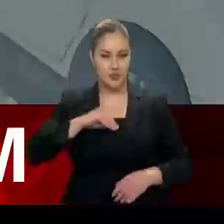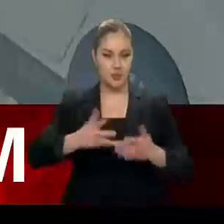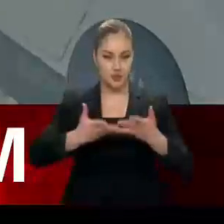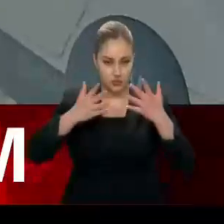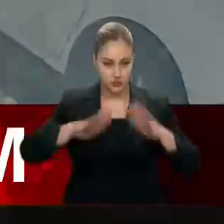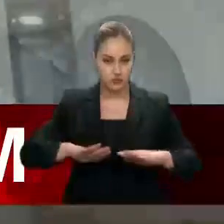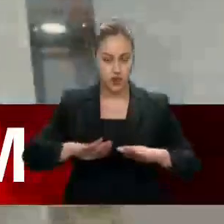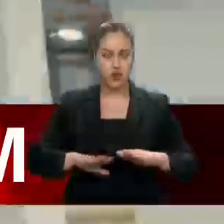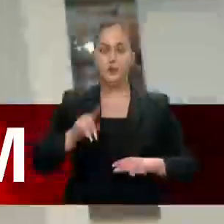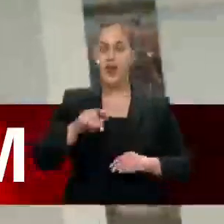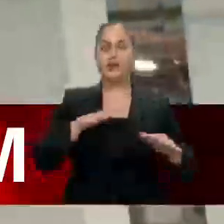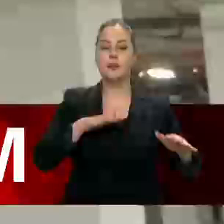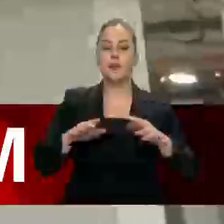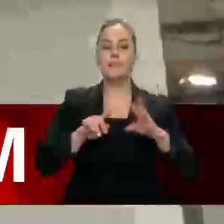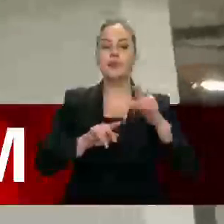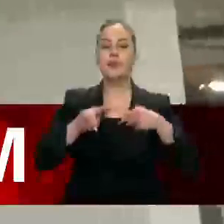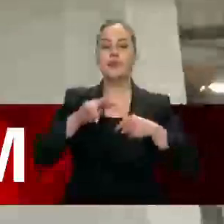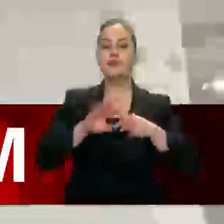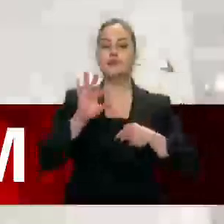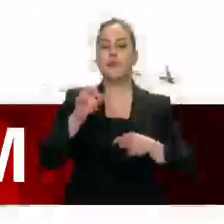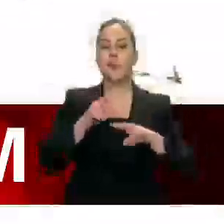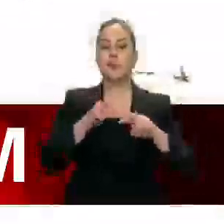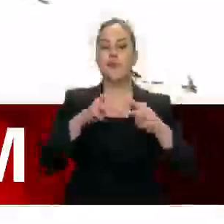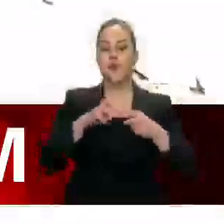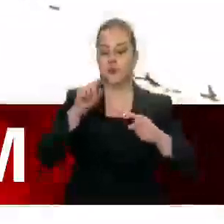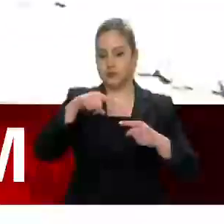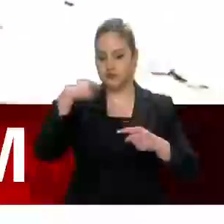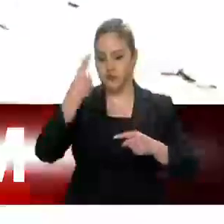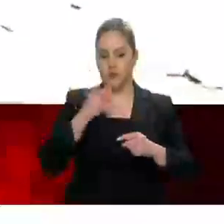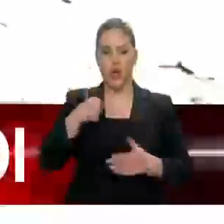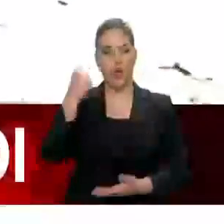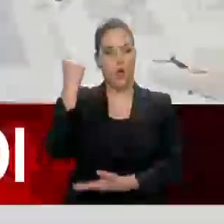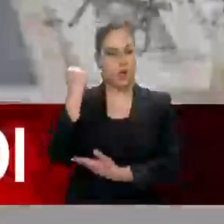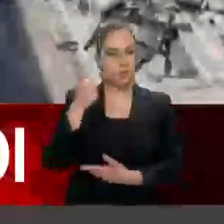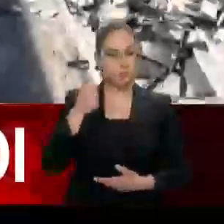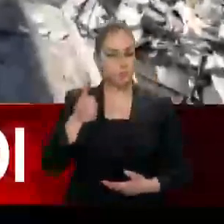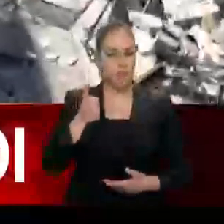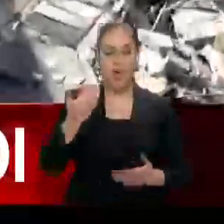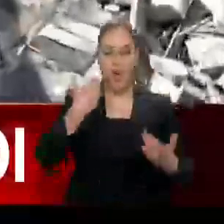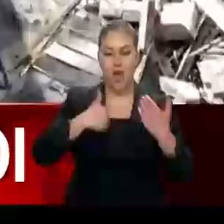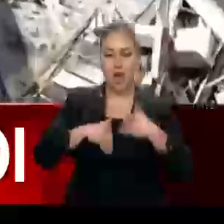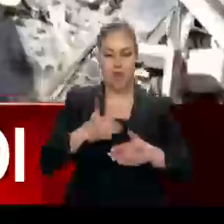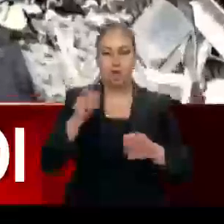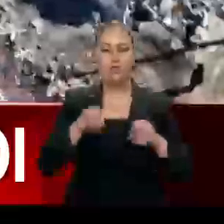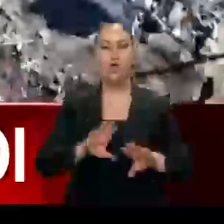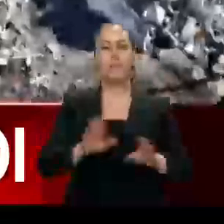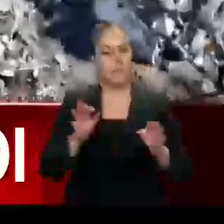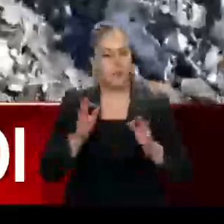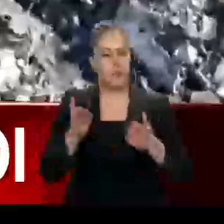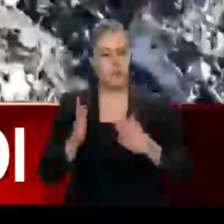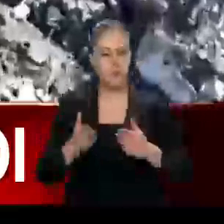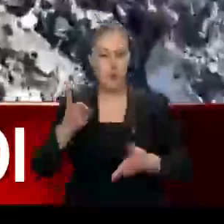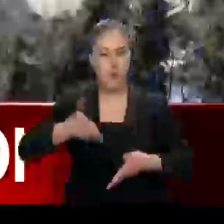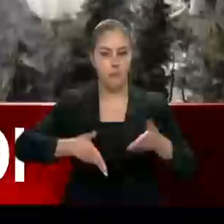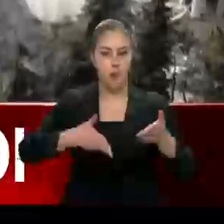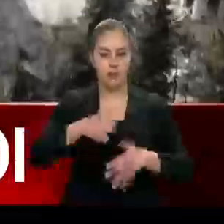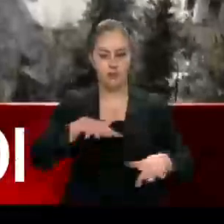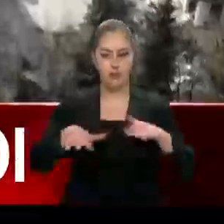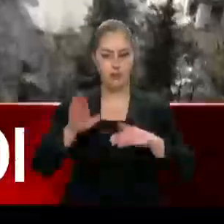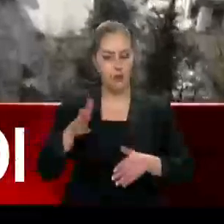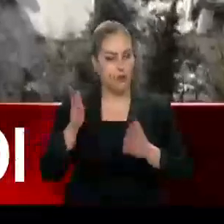deprem izolatörü sayesinde ayakta kaldı. Hatta ameliyatlar bile aksamadı. İlk depremden sonra yaralılar hastanemize